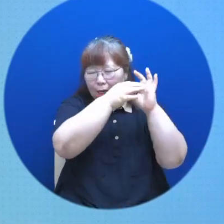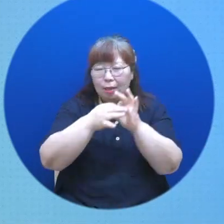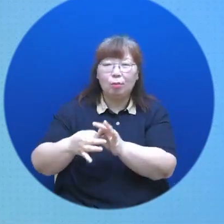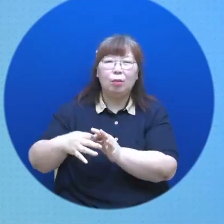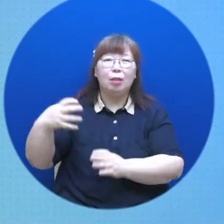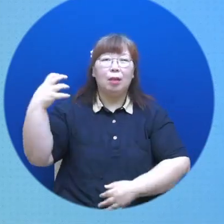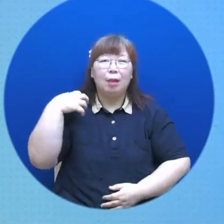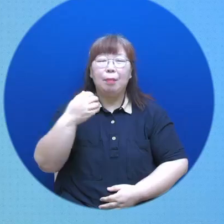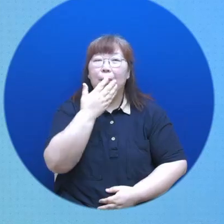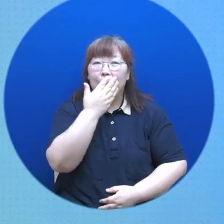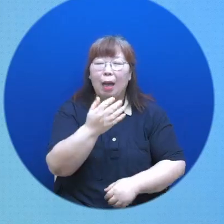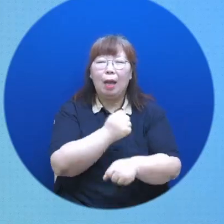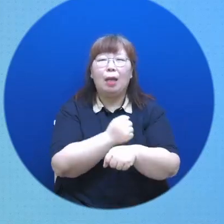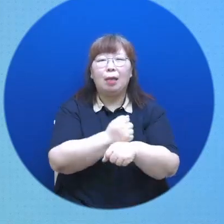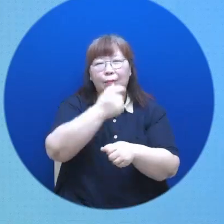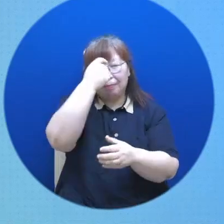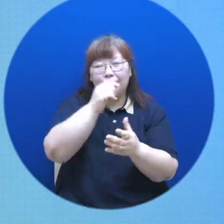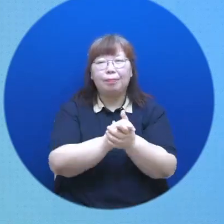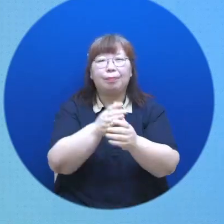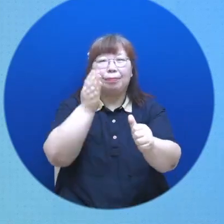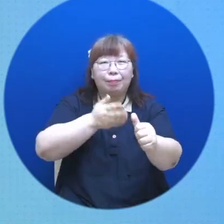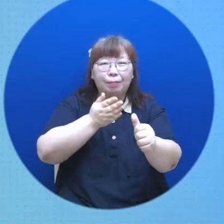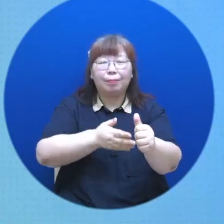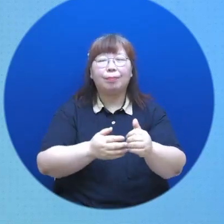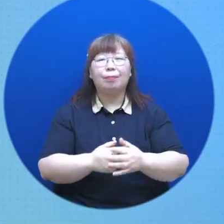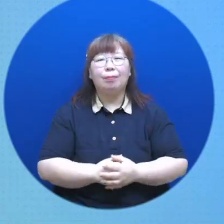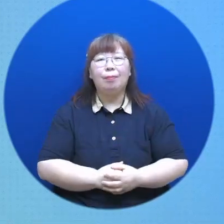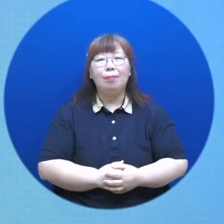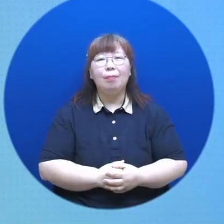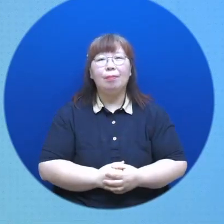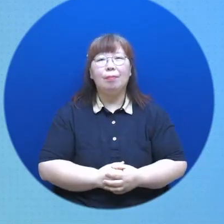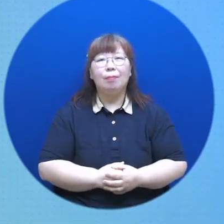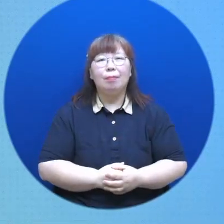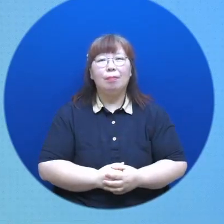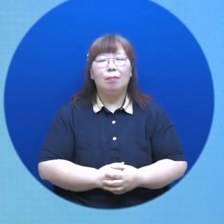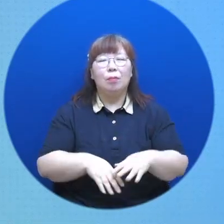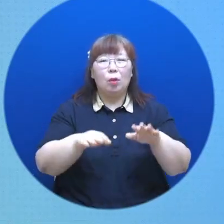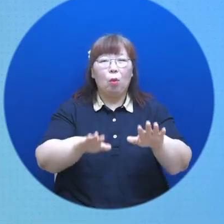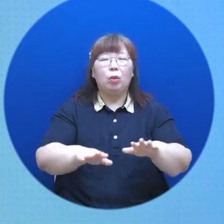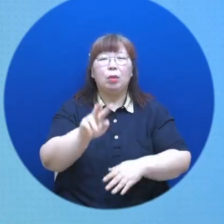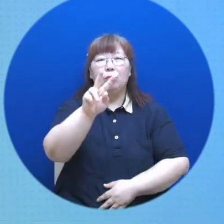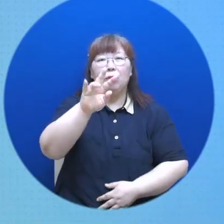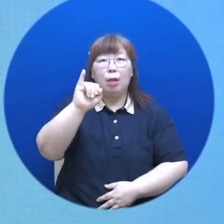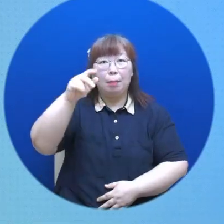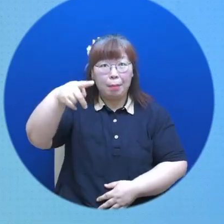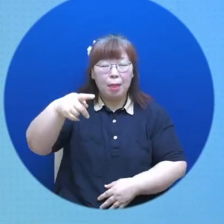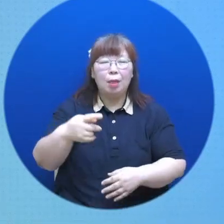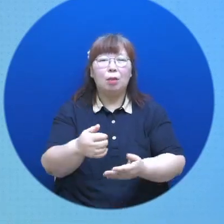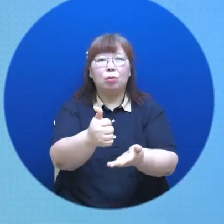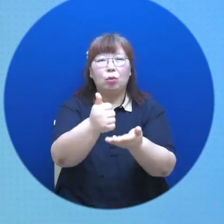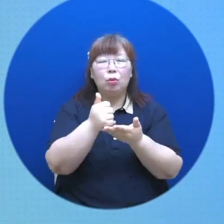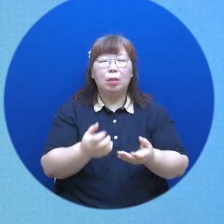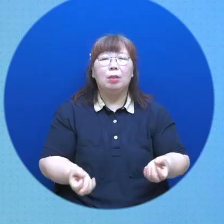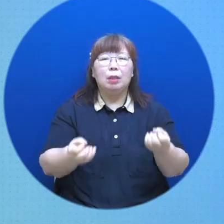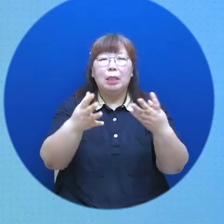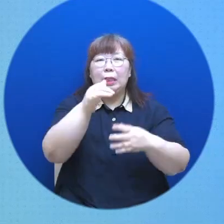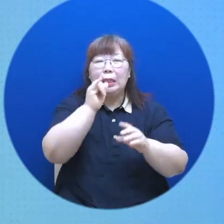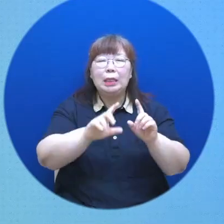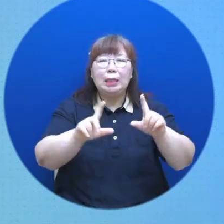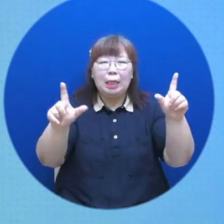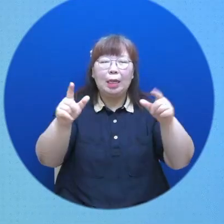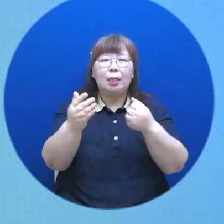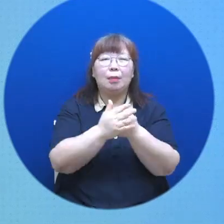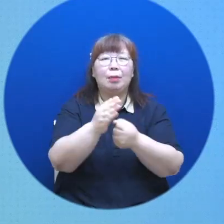수 있도록 기도해 주시길 바랍니다. 오늘은 VIP 초청잔치가 있는 날이죠. 그래서